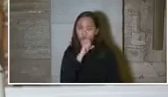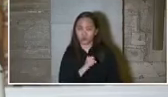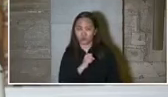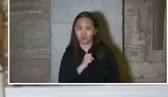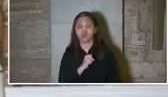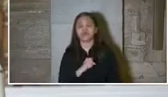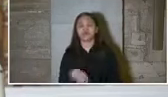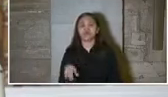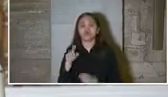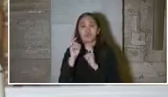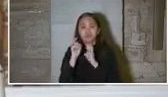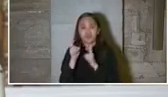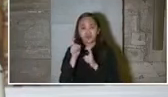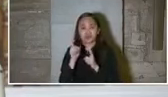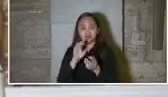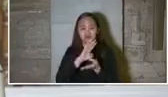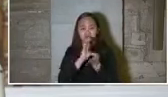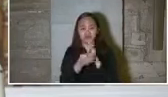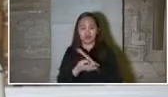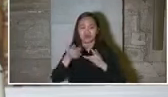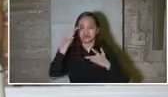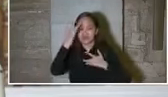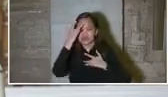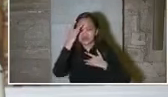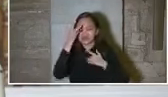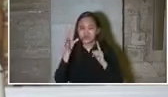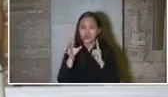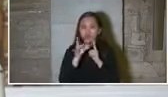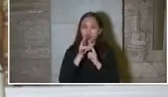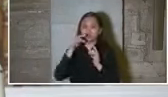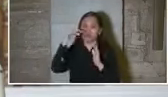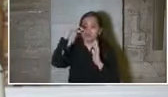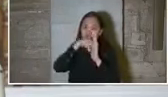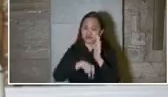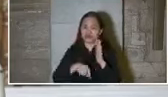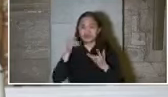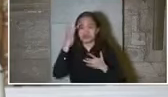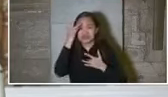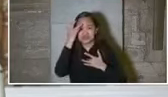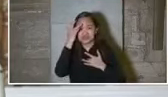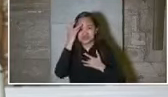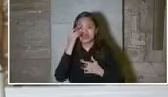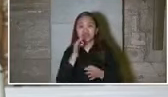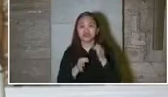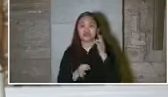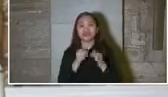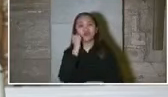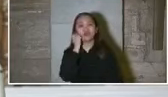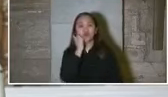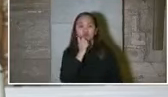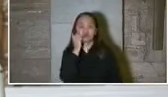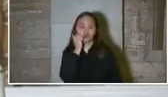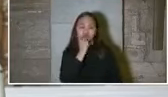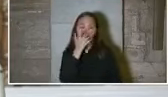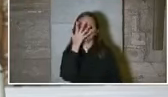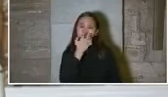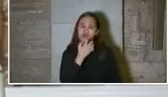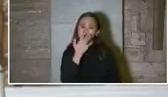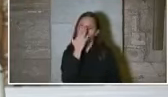At mabilis kang magkasakit. At lalala ang sakit mo pag lagi kang galit. No? Because it